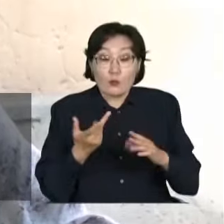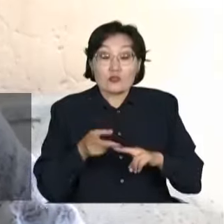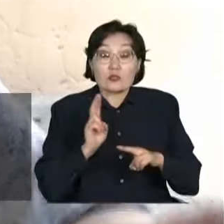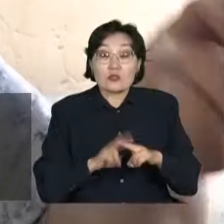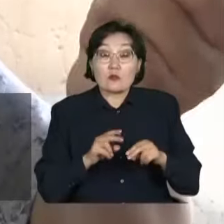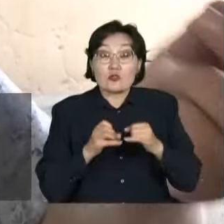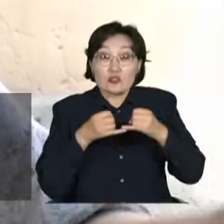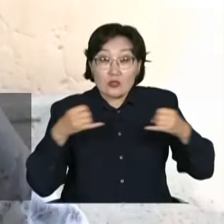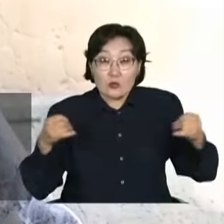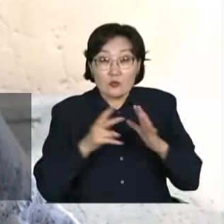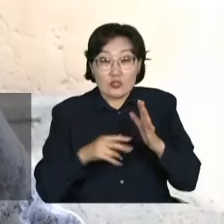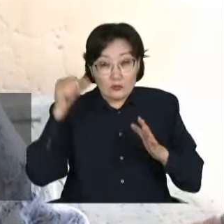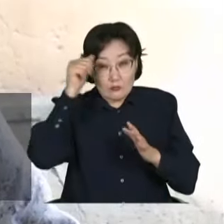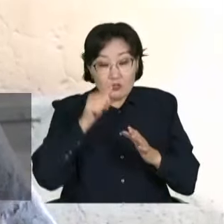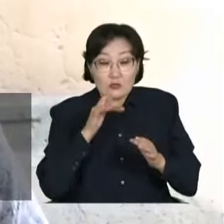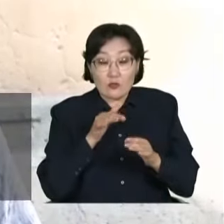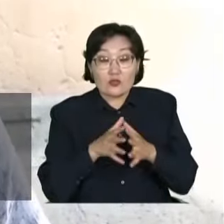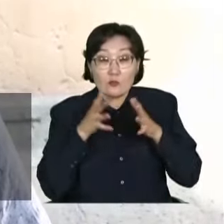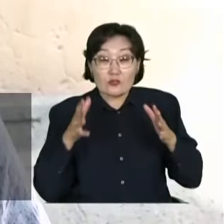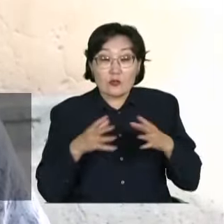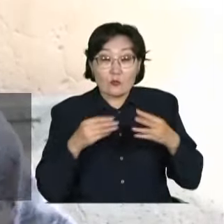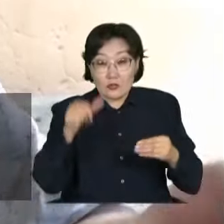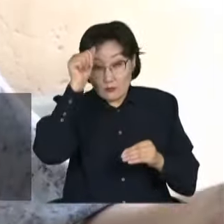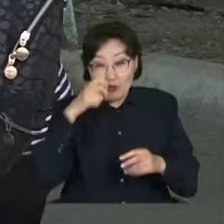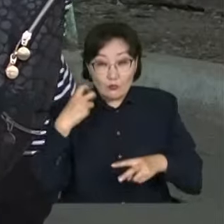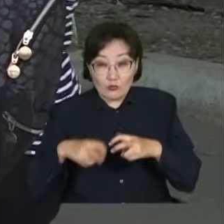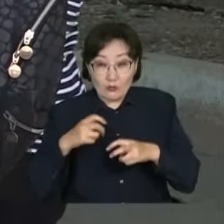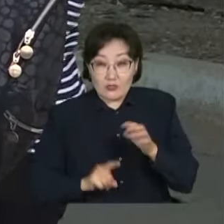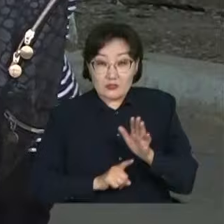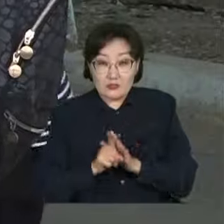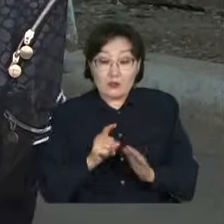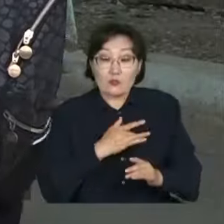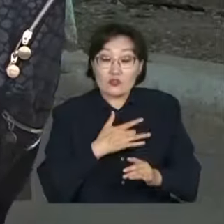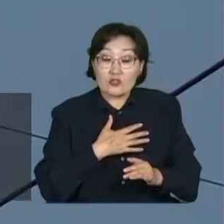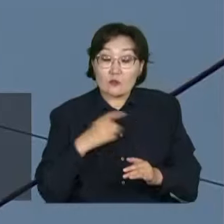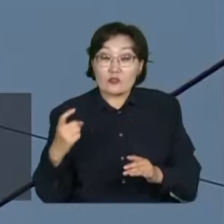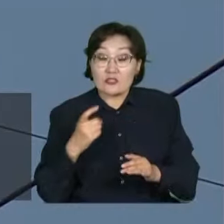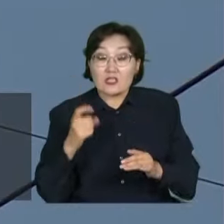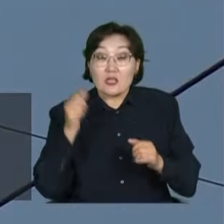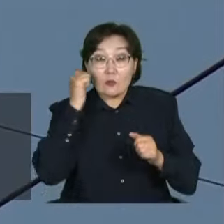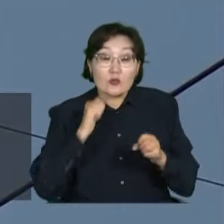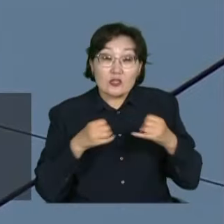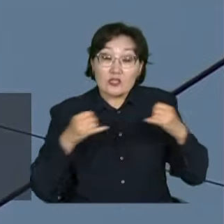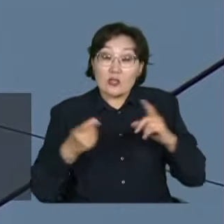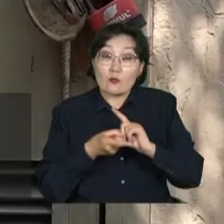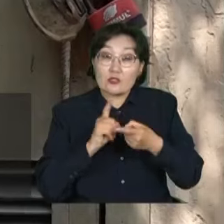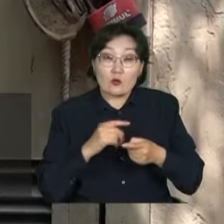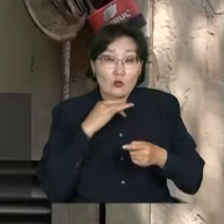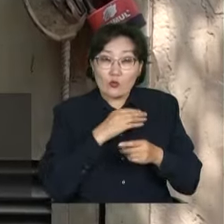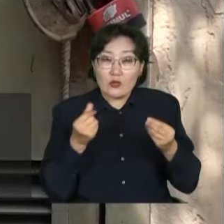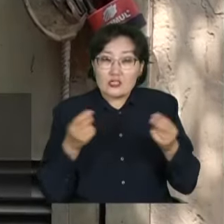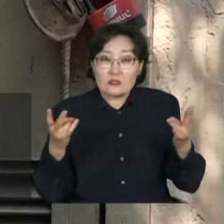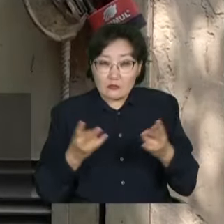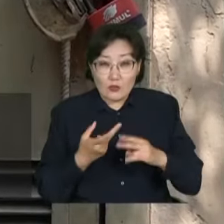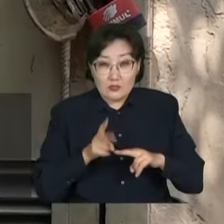бұл жерлерге 70 жыл толды. Әдетте көктем келгенде бұзыла бастайды. Меншік иесінің сөзінше ескірген сымдарды ауыстыру үшін қыруар қаражат